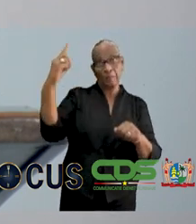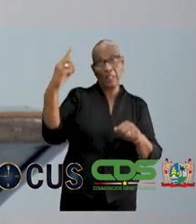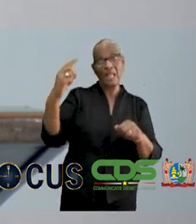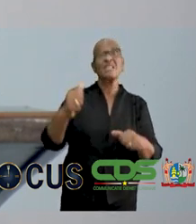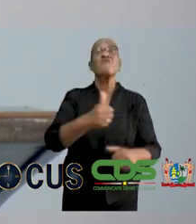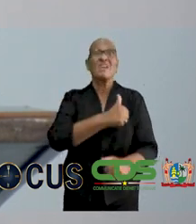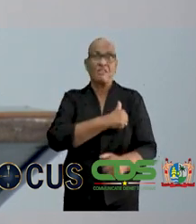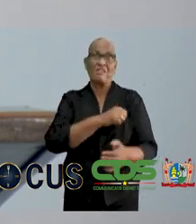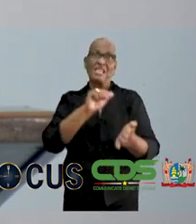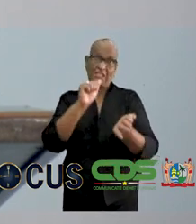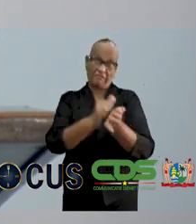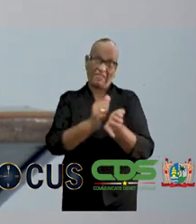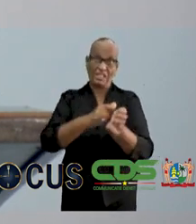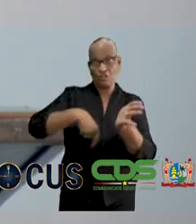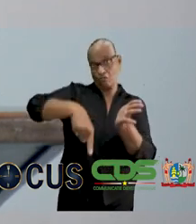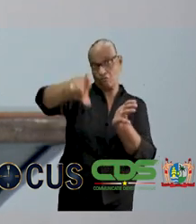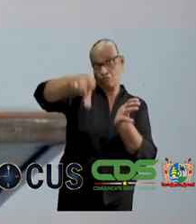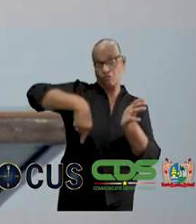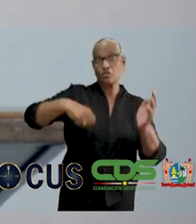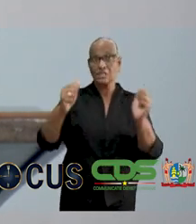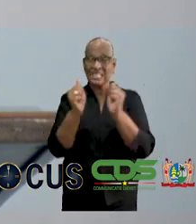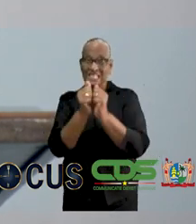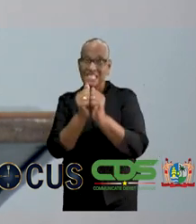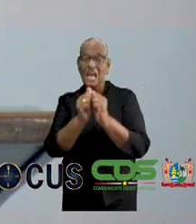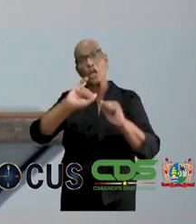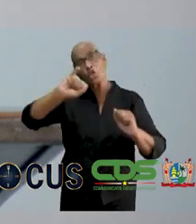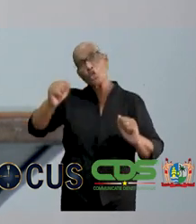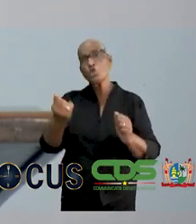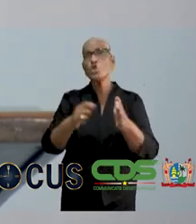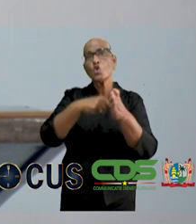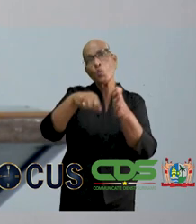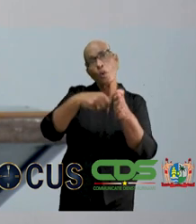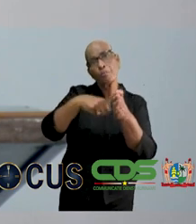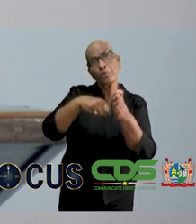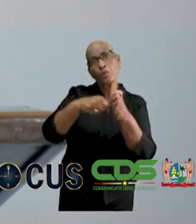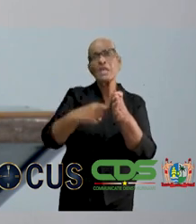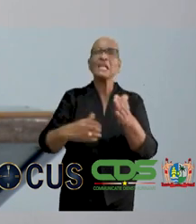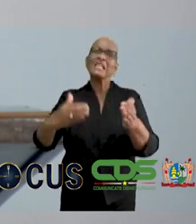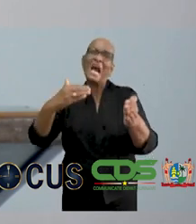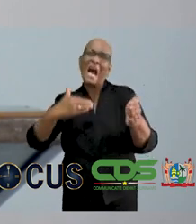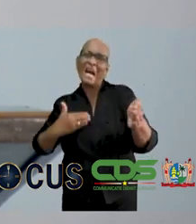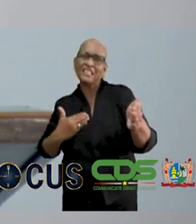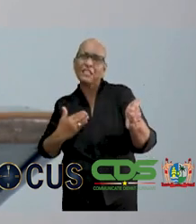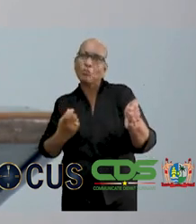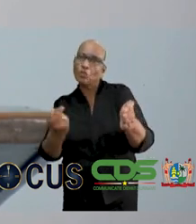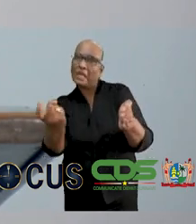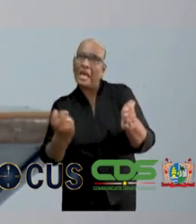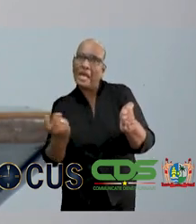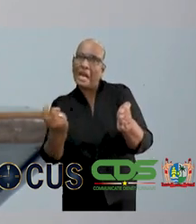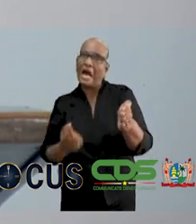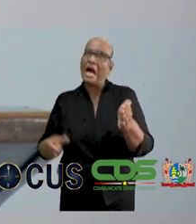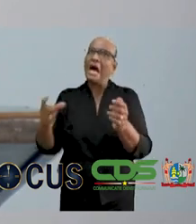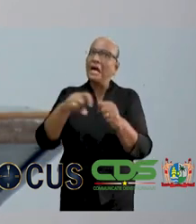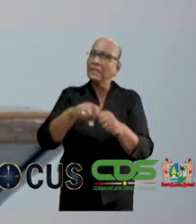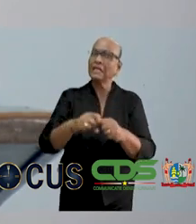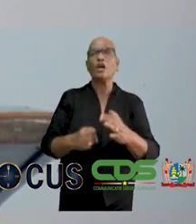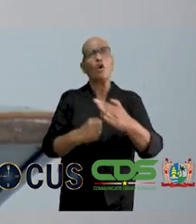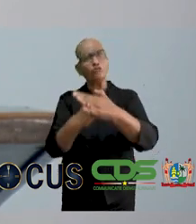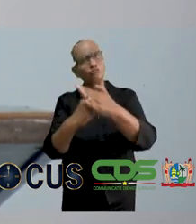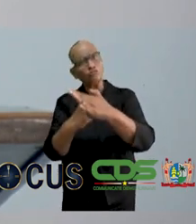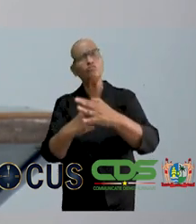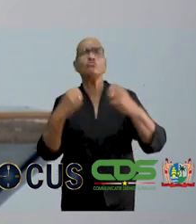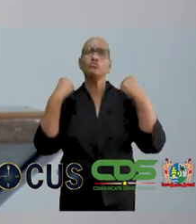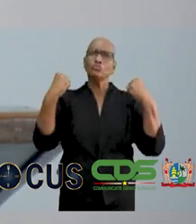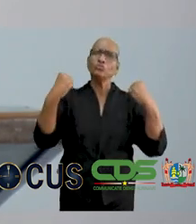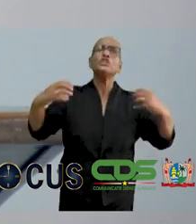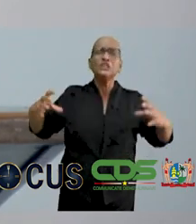vastgesteld voor de komende jaren. Een nieuwe legerleiding, de achterstanden inlopen, ondersteuning versterken, breed naar